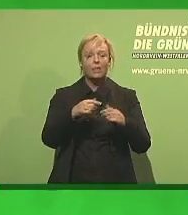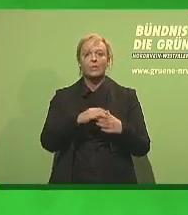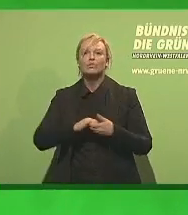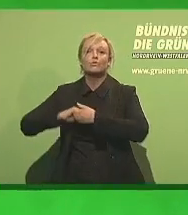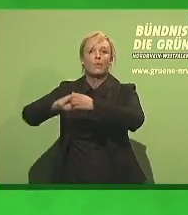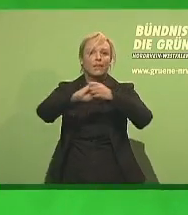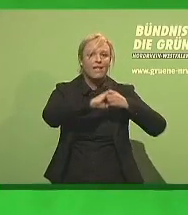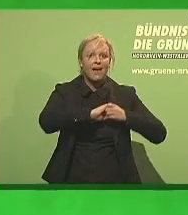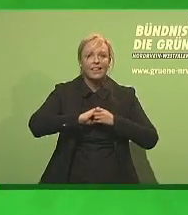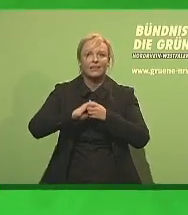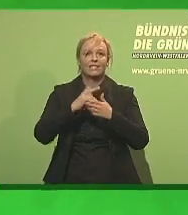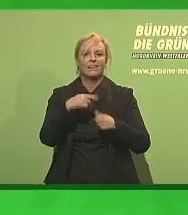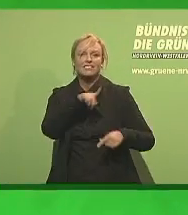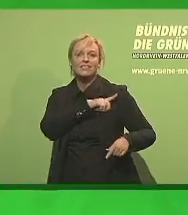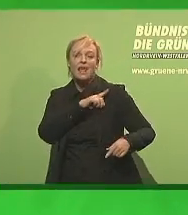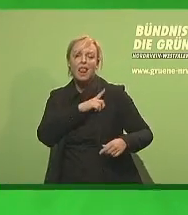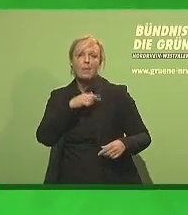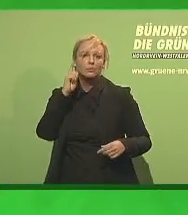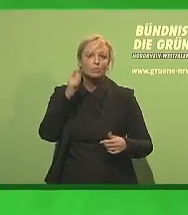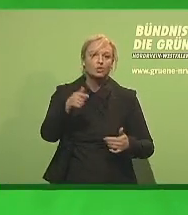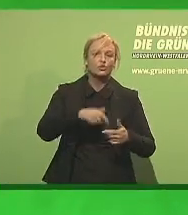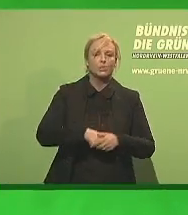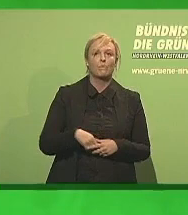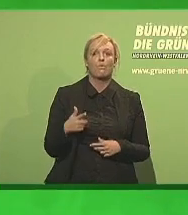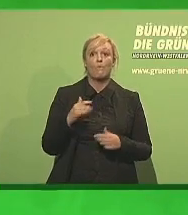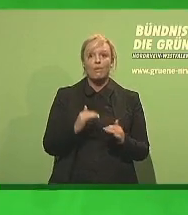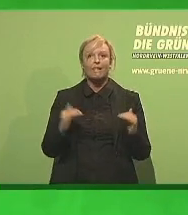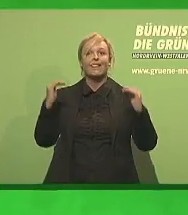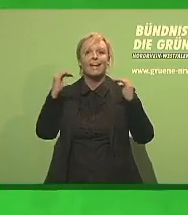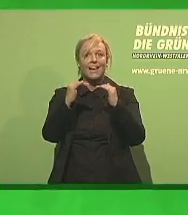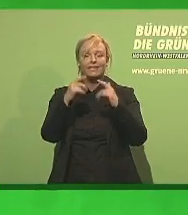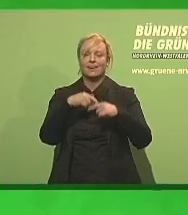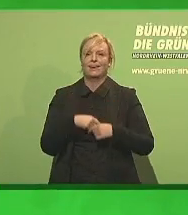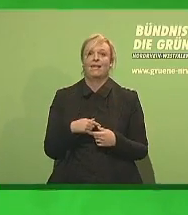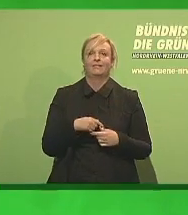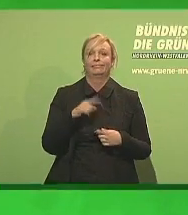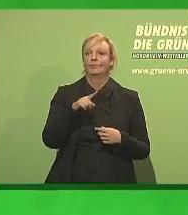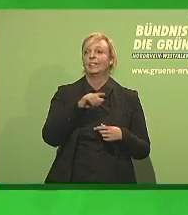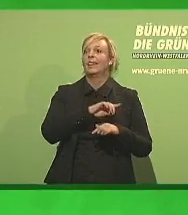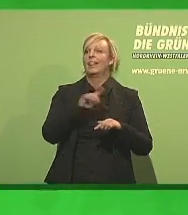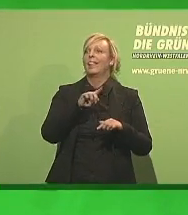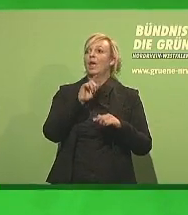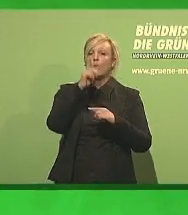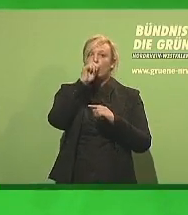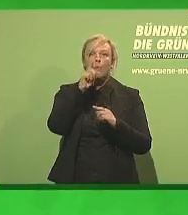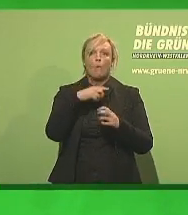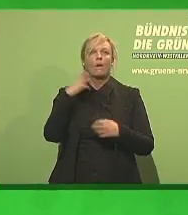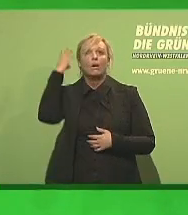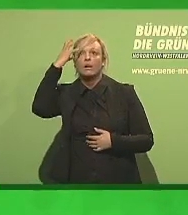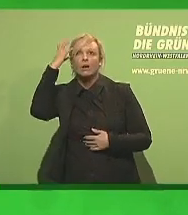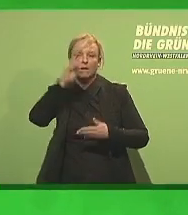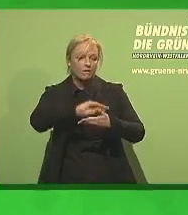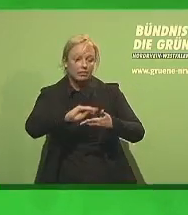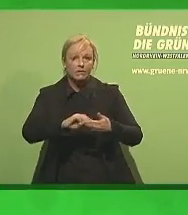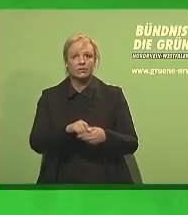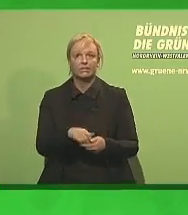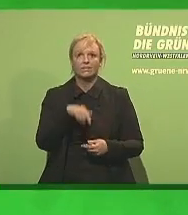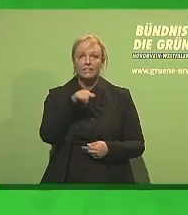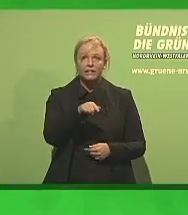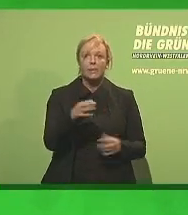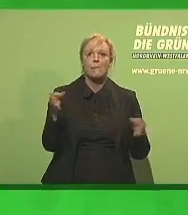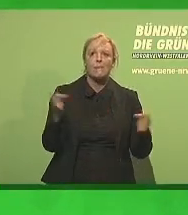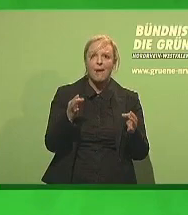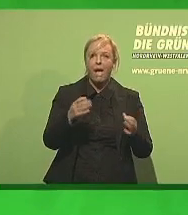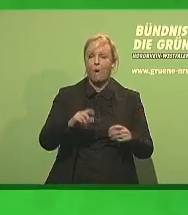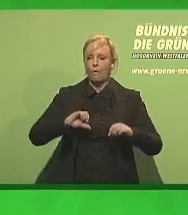Solidarität, Selbstbestimmung und auch Gerechtigkeit keine theoretischen Begriffe. Sie werden gelebt oder sie werden